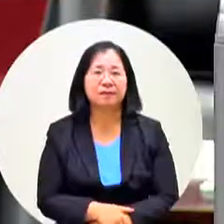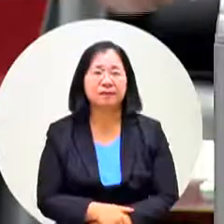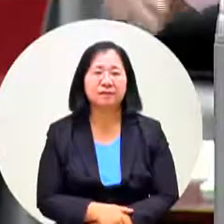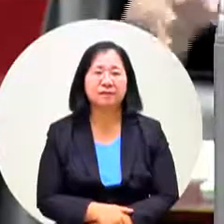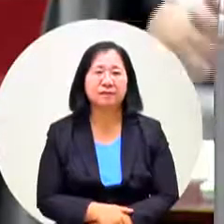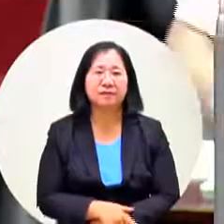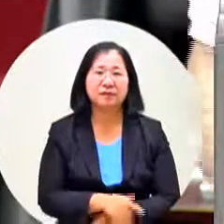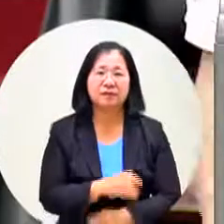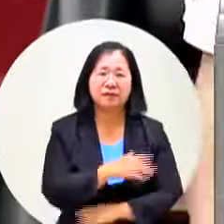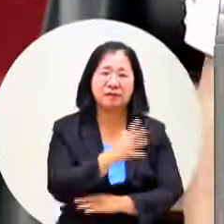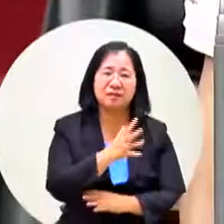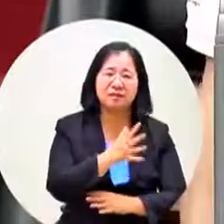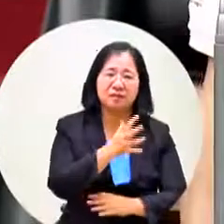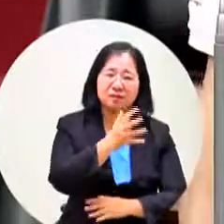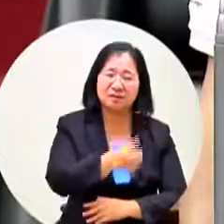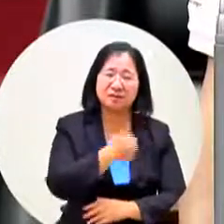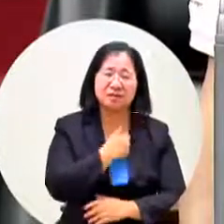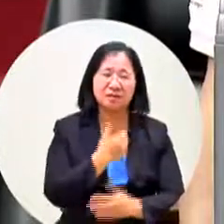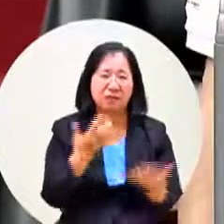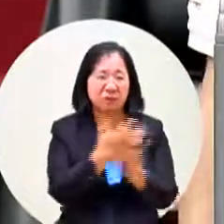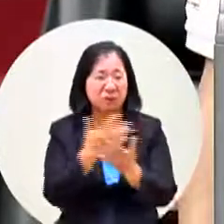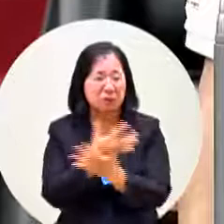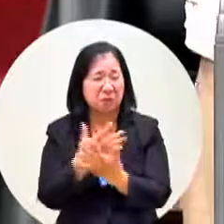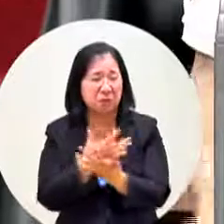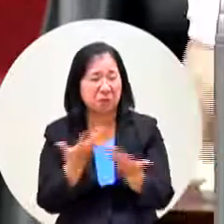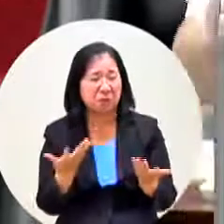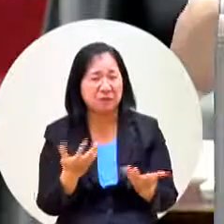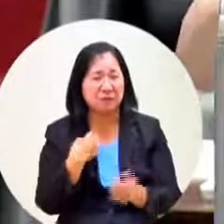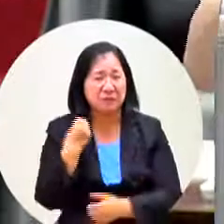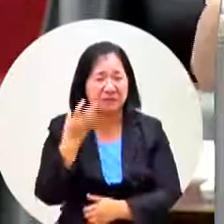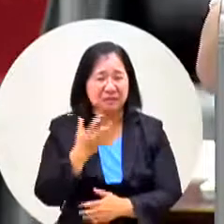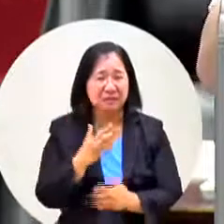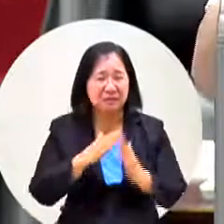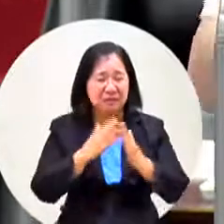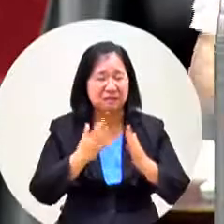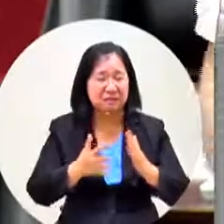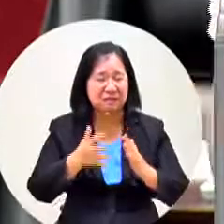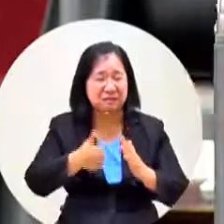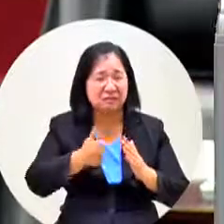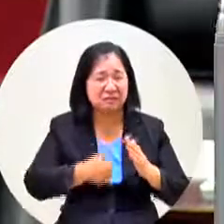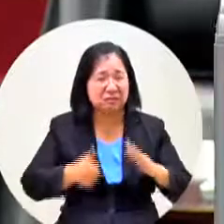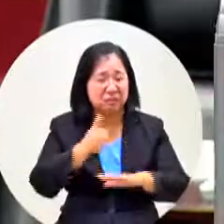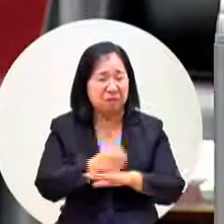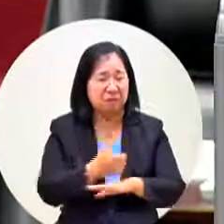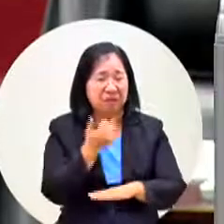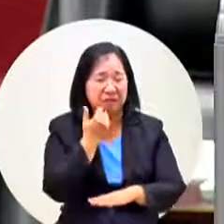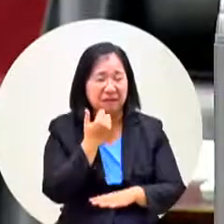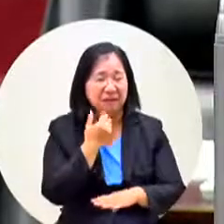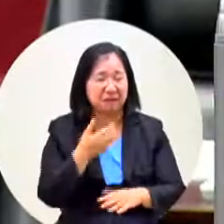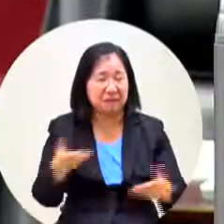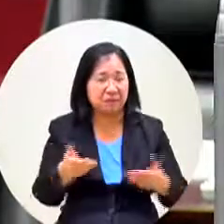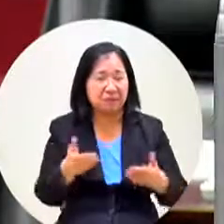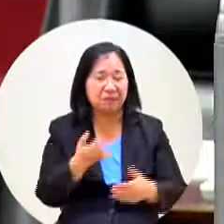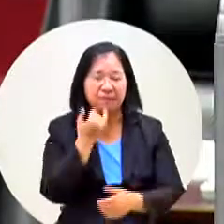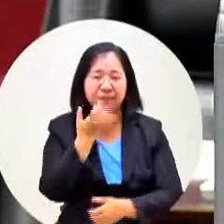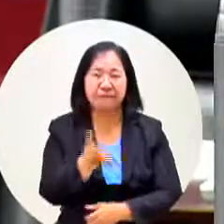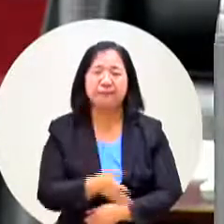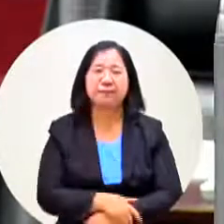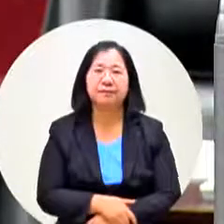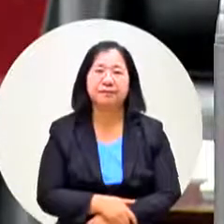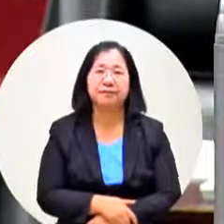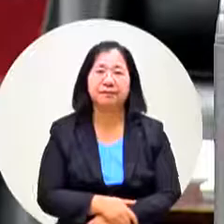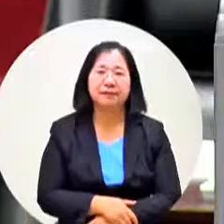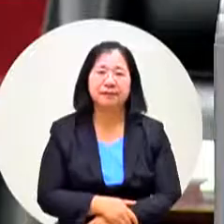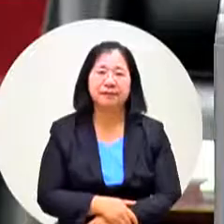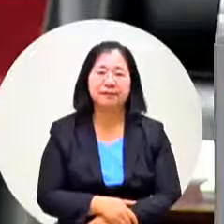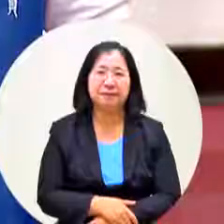地震局局长哈、哦，这个计划有可能开发无啦？40年啊吼，有可能开发无啦？换过遐济县